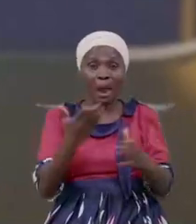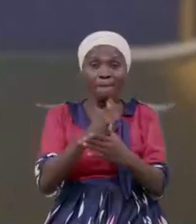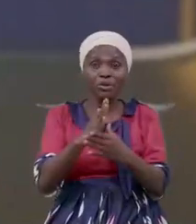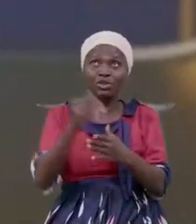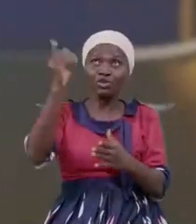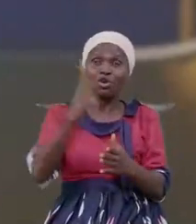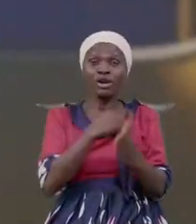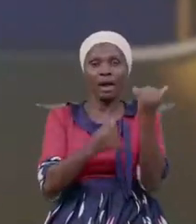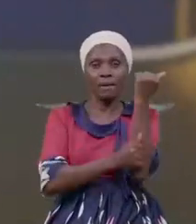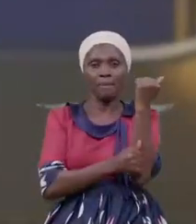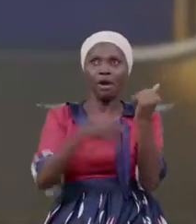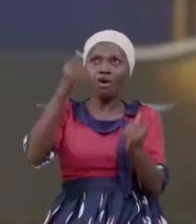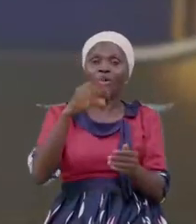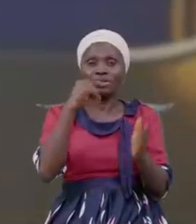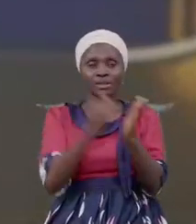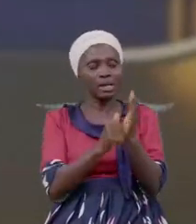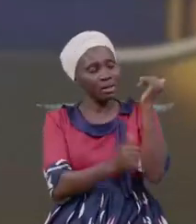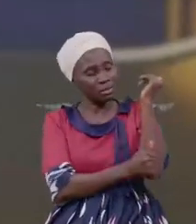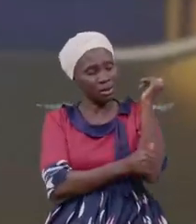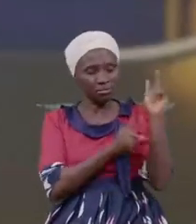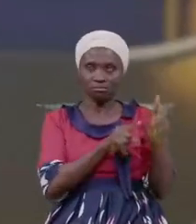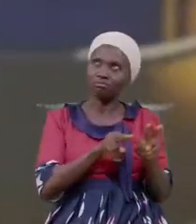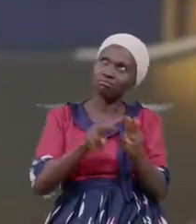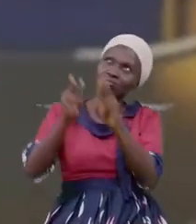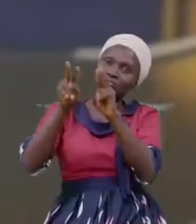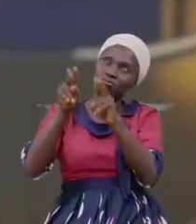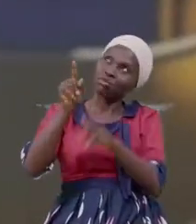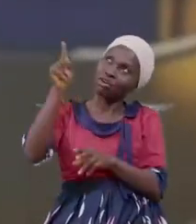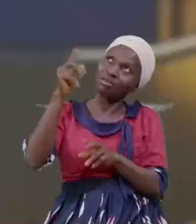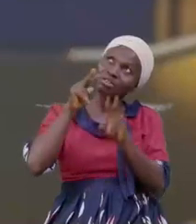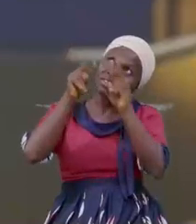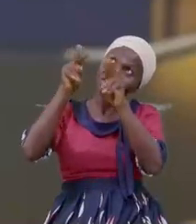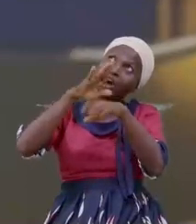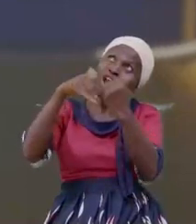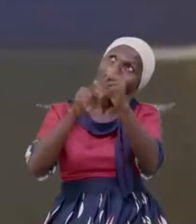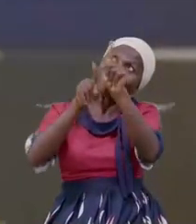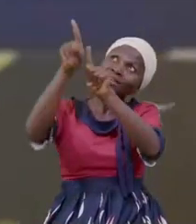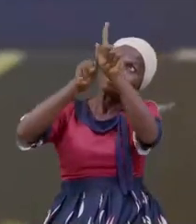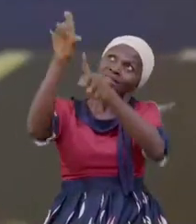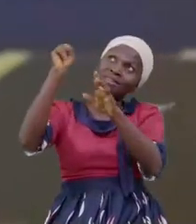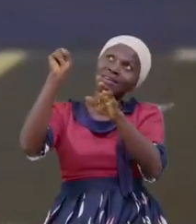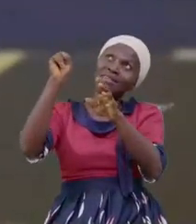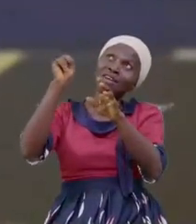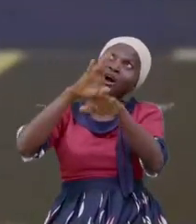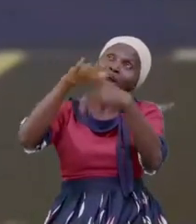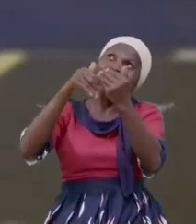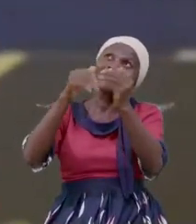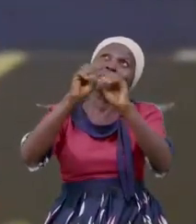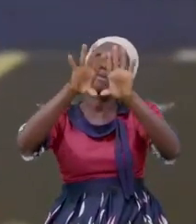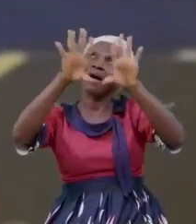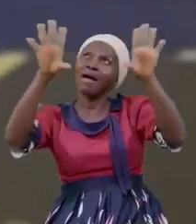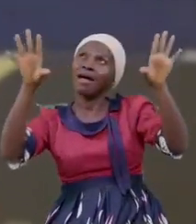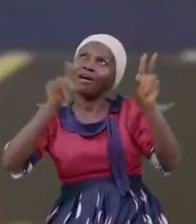les yeux vers le ciel regarde toutes les étoiles regarde toutes les lueurs regarde les